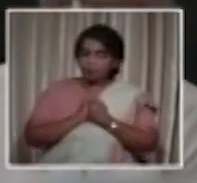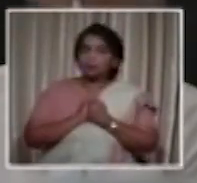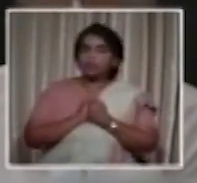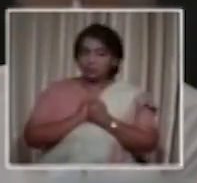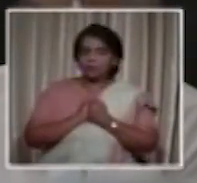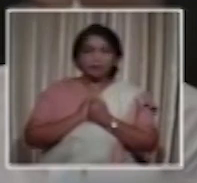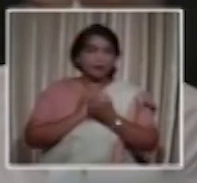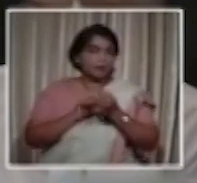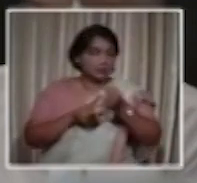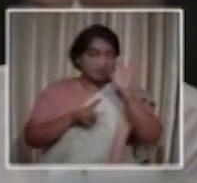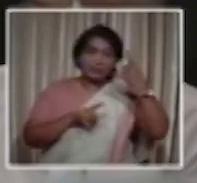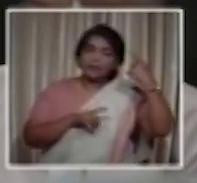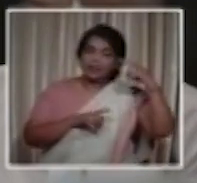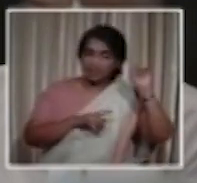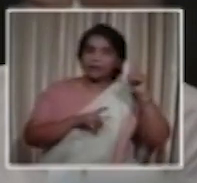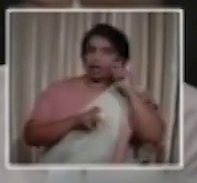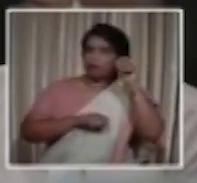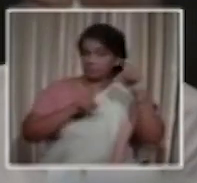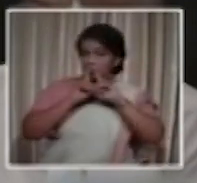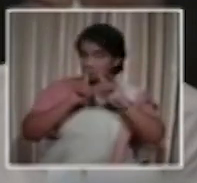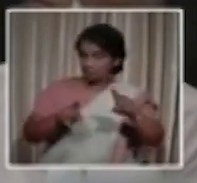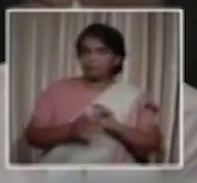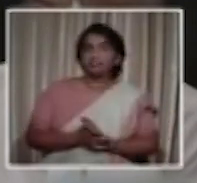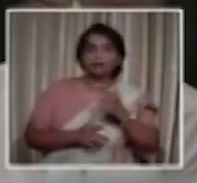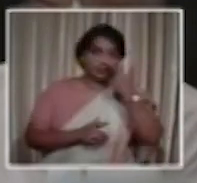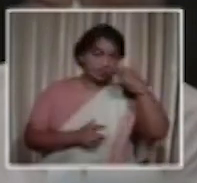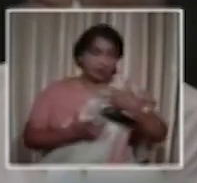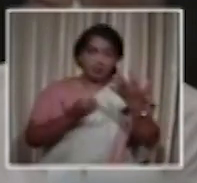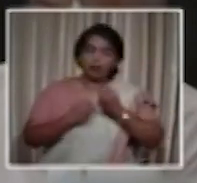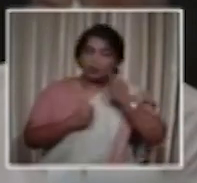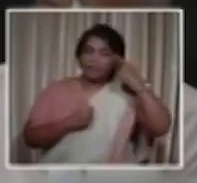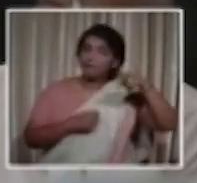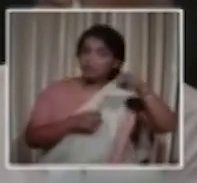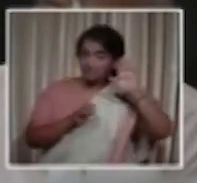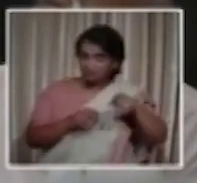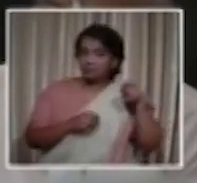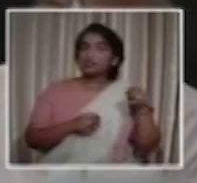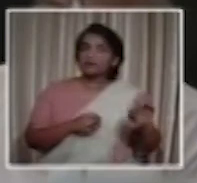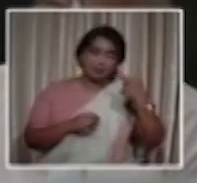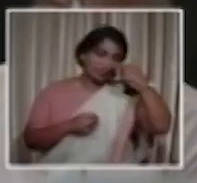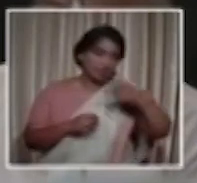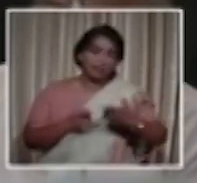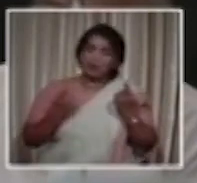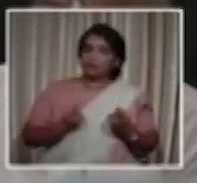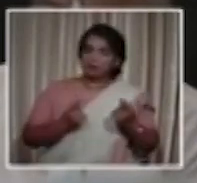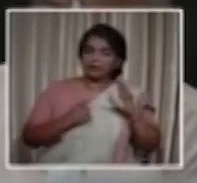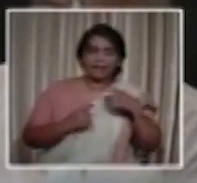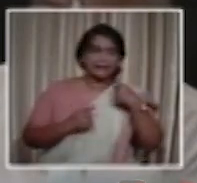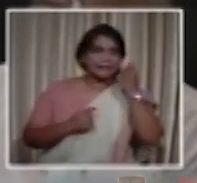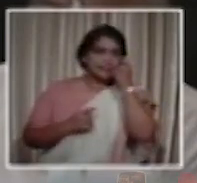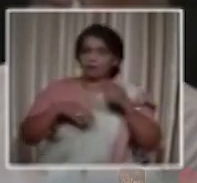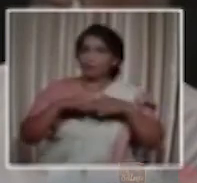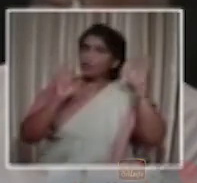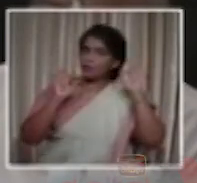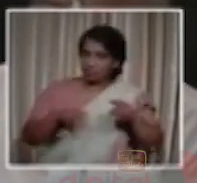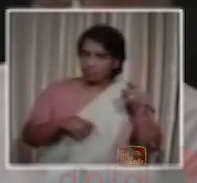අධිකරු ජනාධිපතිතුමා ඊයේ දිනේ ජනතාව හමුවේ ප්‍රකාශ කළා. ඉන්ධන ලැබෙන බවට විශ්වාසයක් තිබෙන නිසා ඉන්ධන හිඟයක් එනවායි කියන සැකයක් තියාගන්න